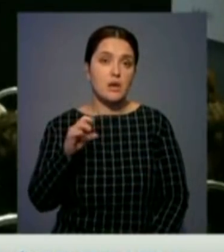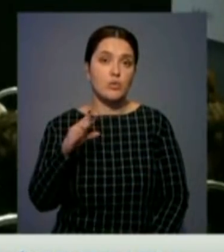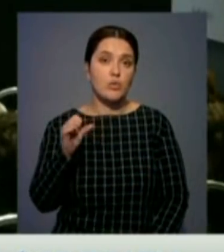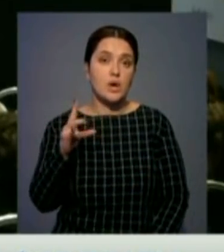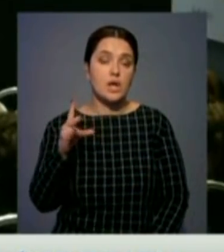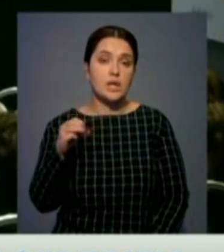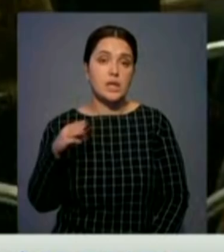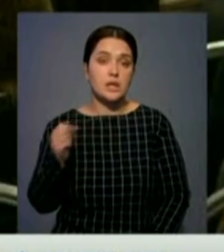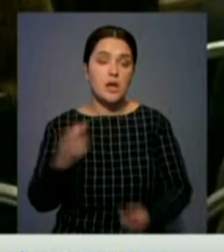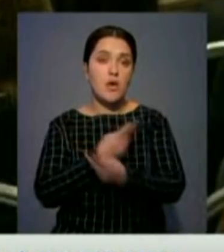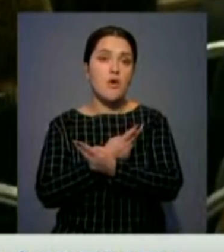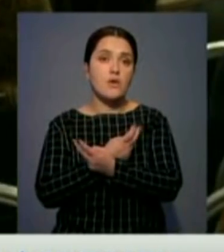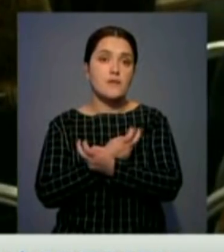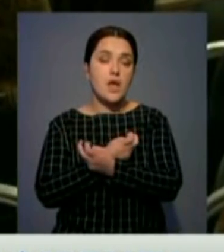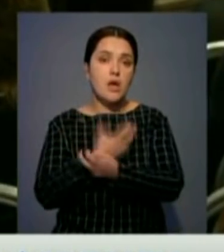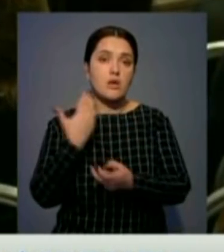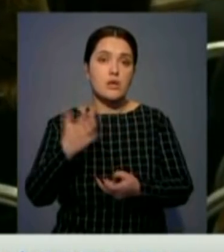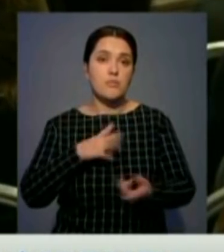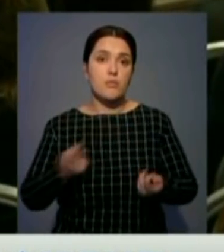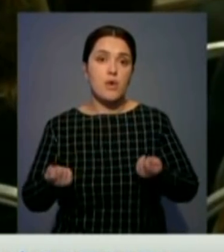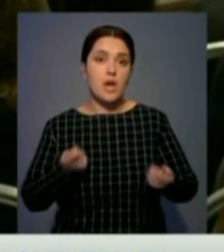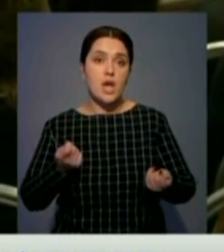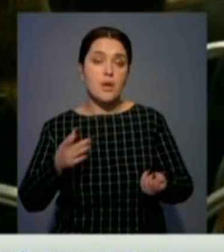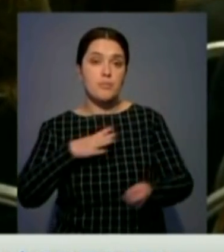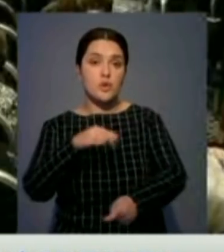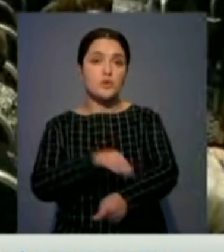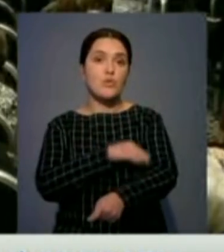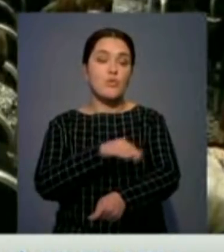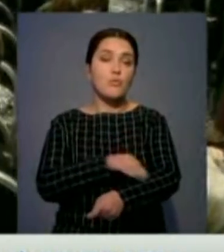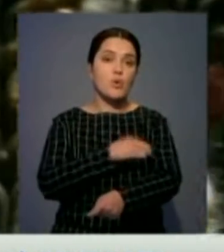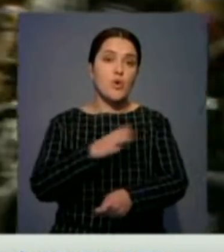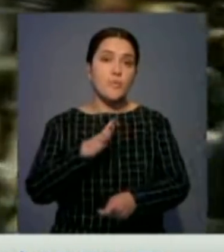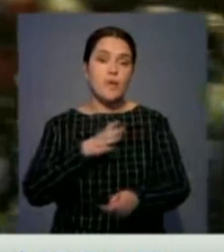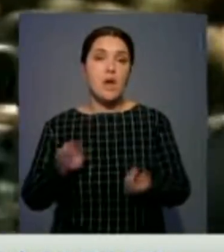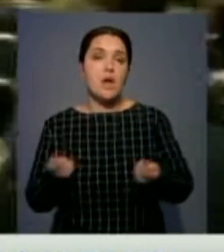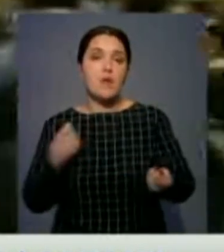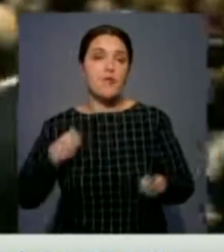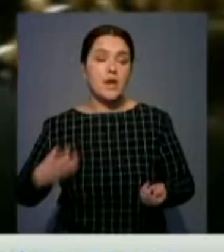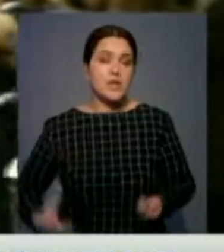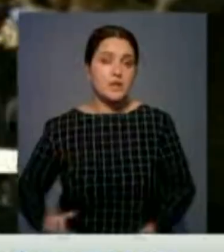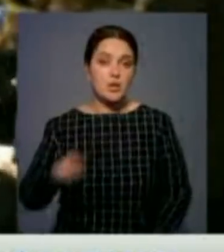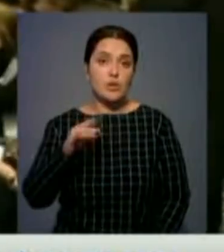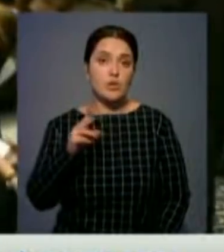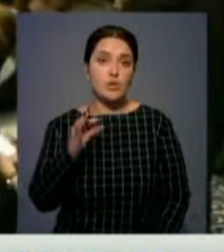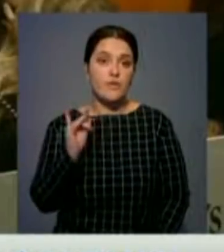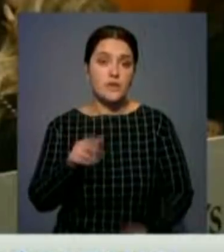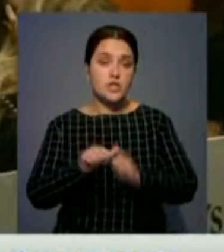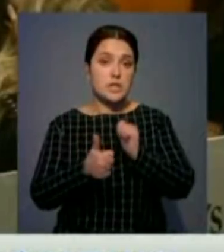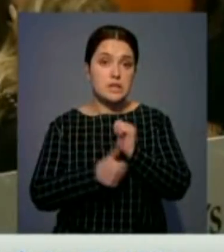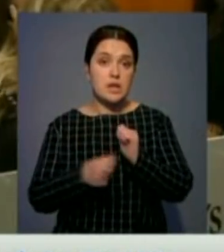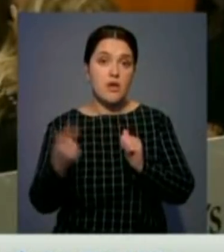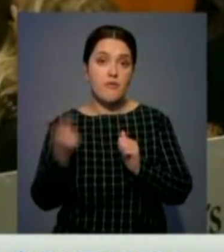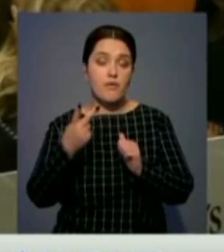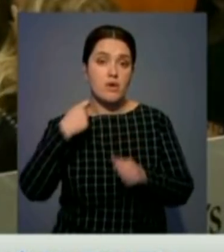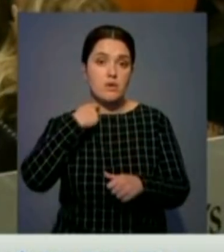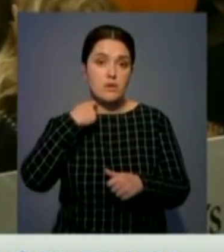австрийская эрцгерцогиня, по рождению являлась супругой короля Франции Людовика XVI. Их обоих казнили во время